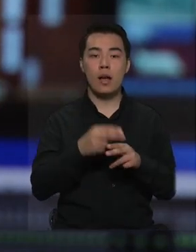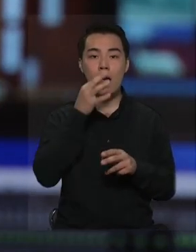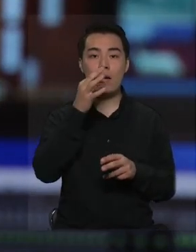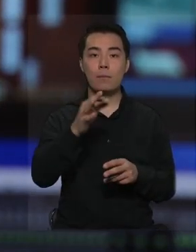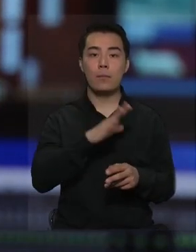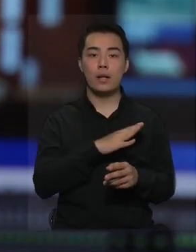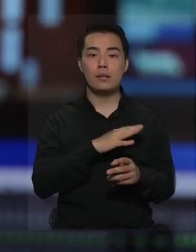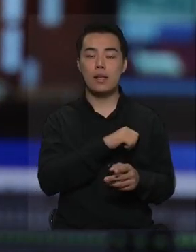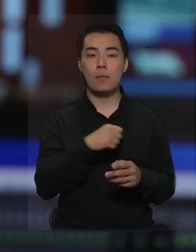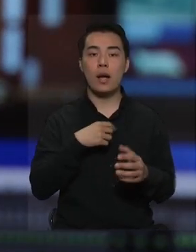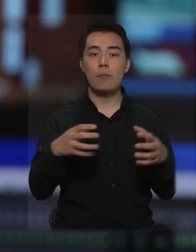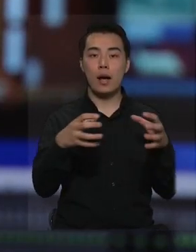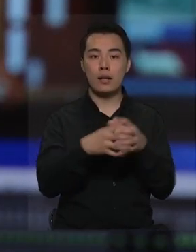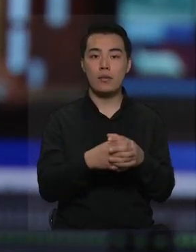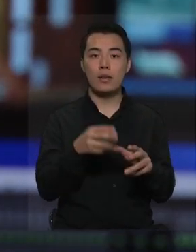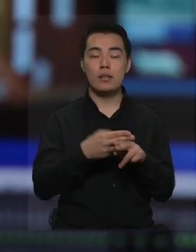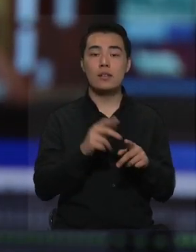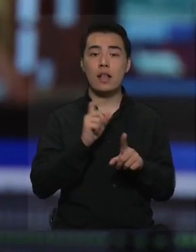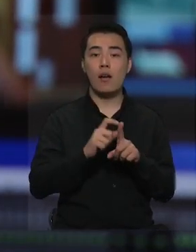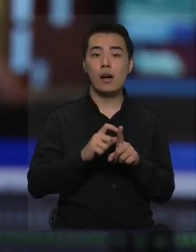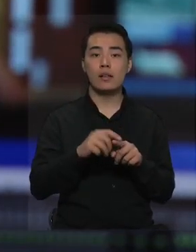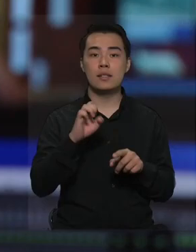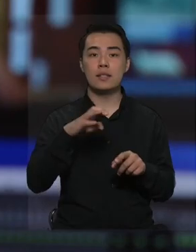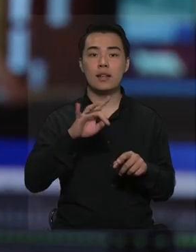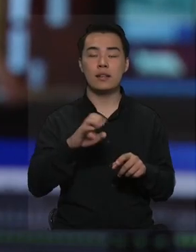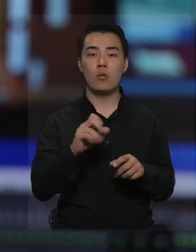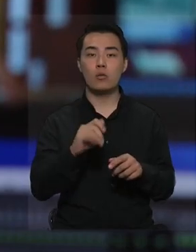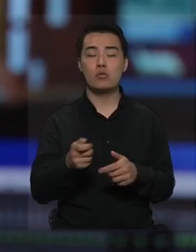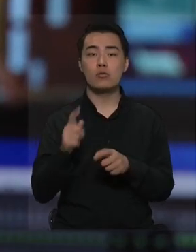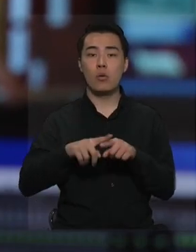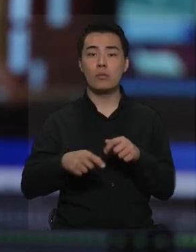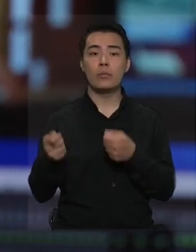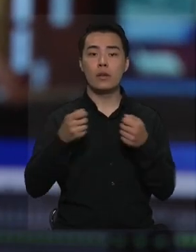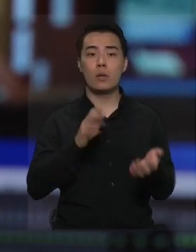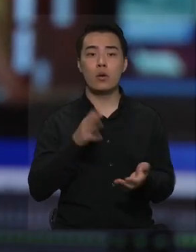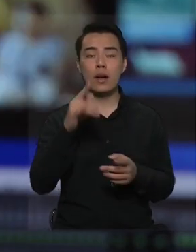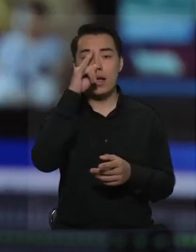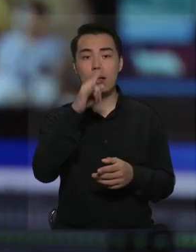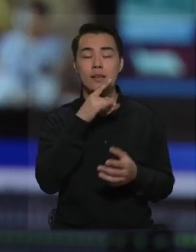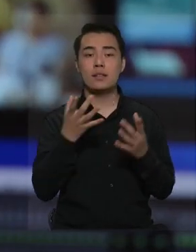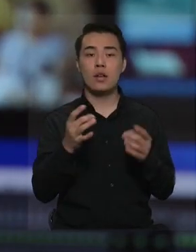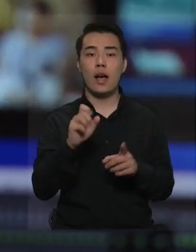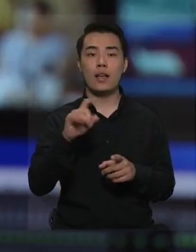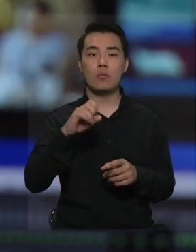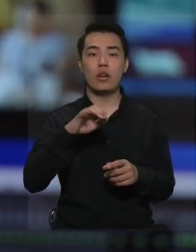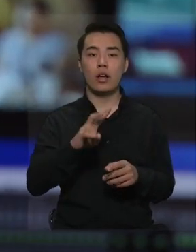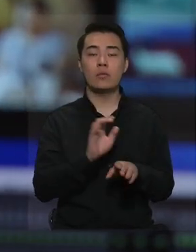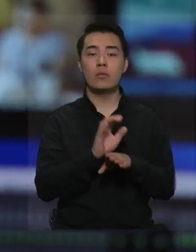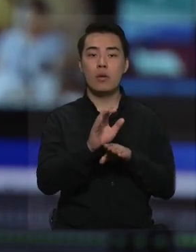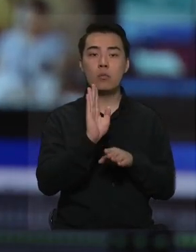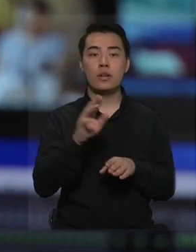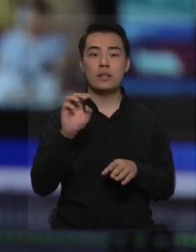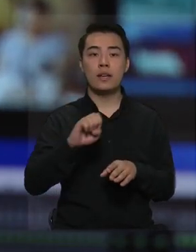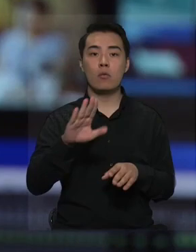заявили специалисты компании по их словам цистерны уже на подходе оттуда казахстанское сырье через Азербайджан отправят напрямую